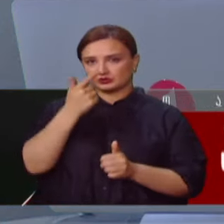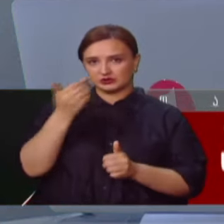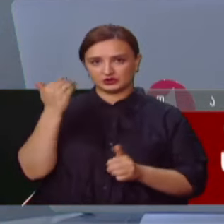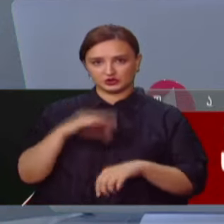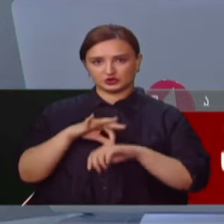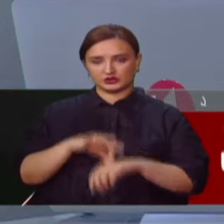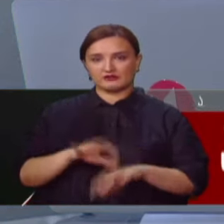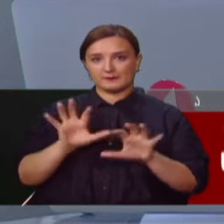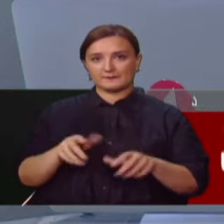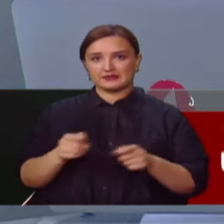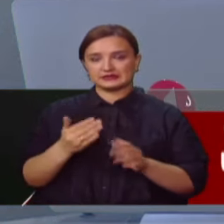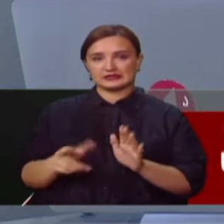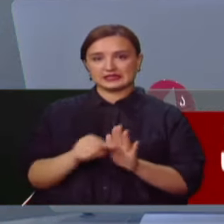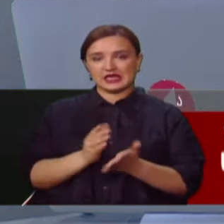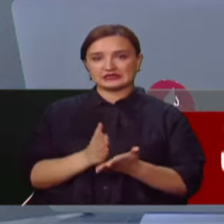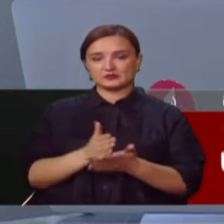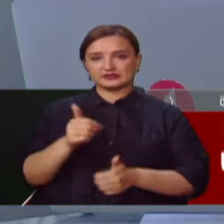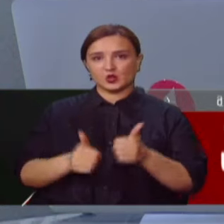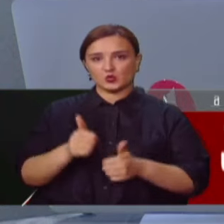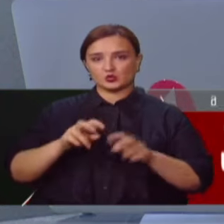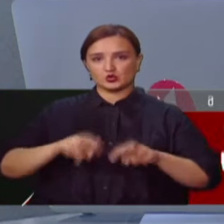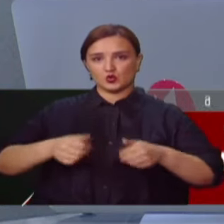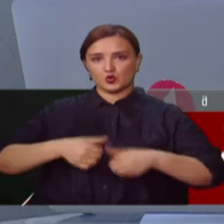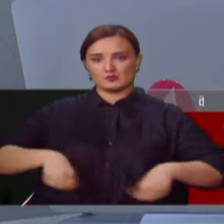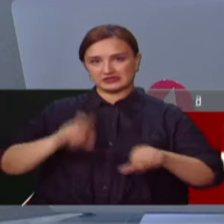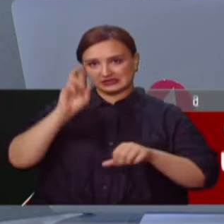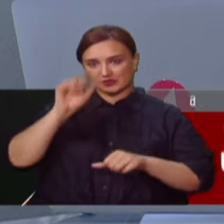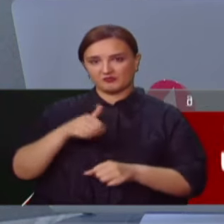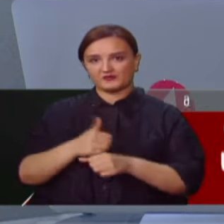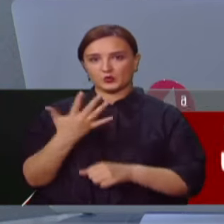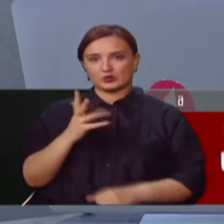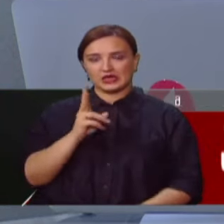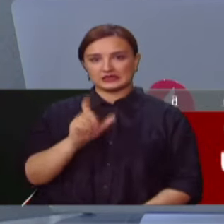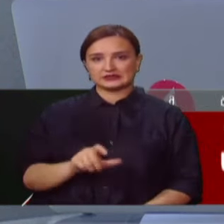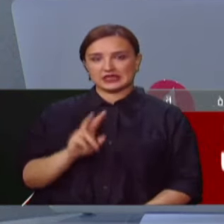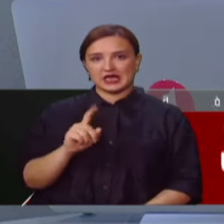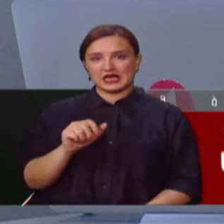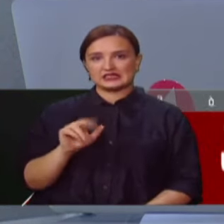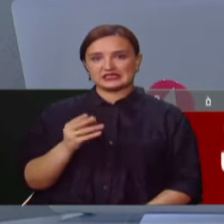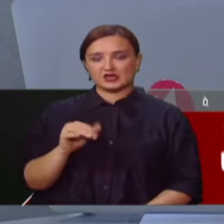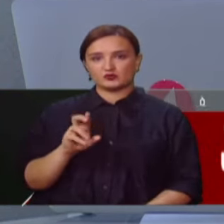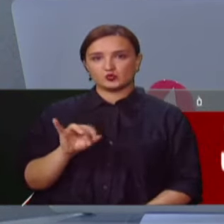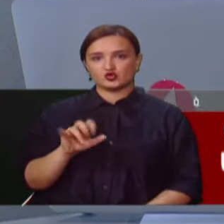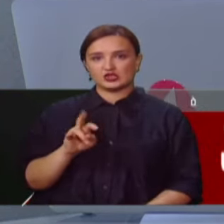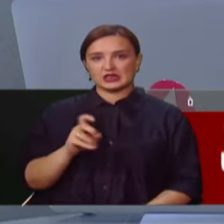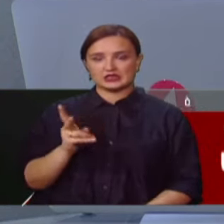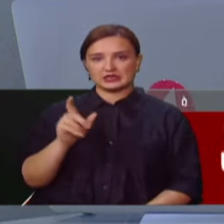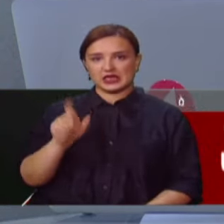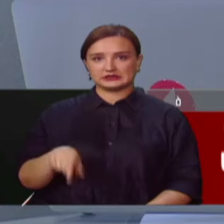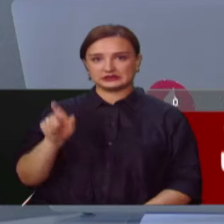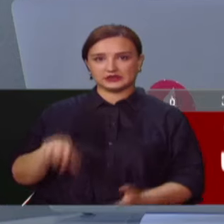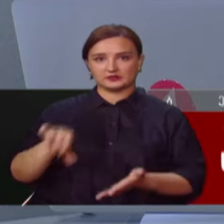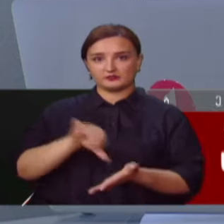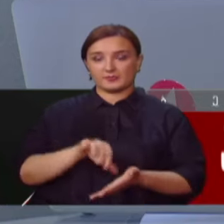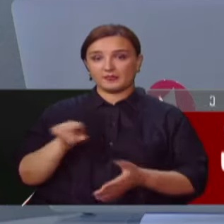წინ ჩატარდა. პრეზიდენტთან არსებულმა საკონკურსო კომისიამ სახელმწიფოს მეთაურს ხუთი კანდიდატიდან კახაწი ქარიშვილის და გიორგი ბურჯანაძის კანდიდატურები